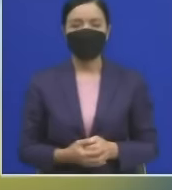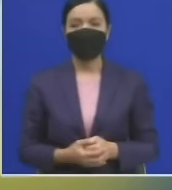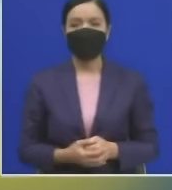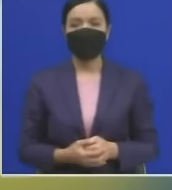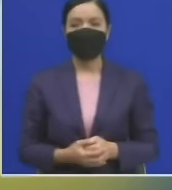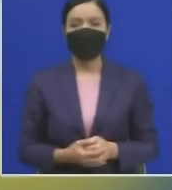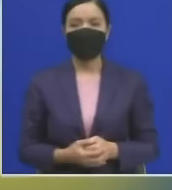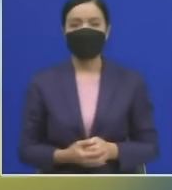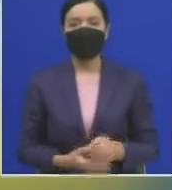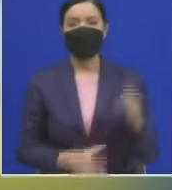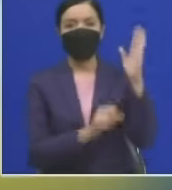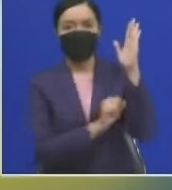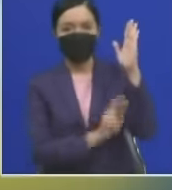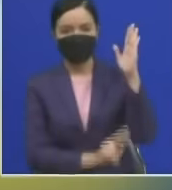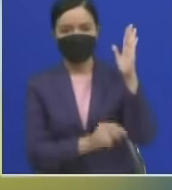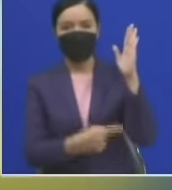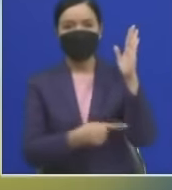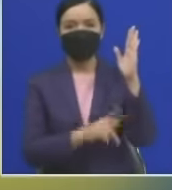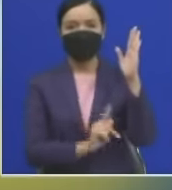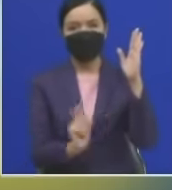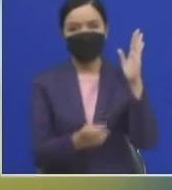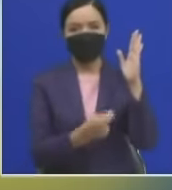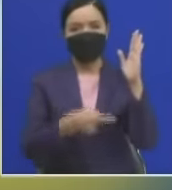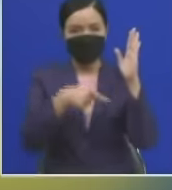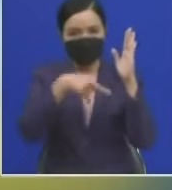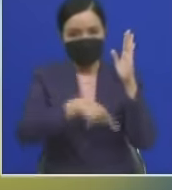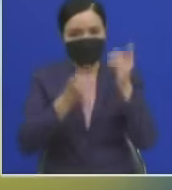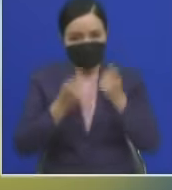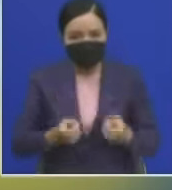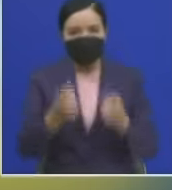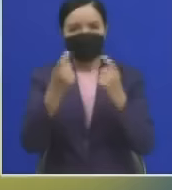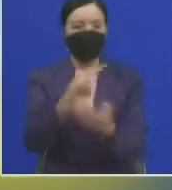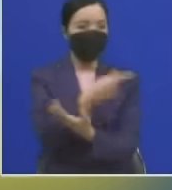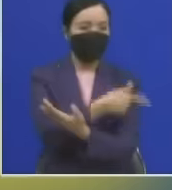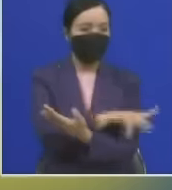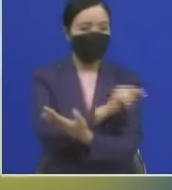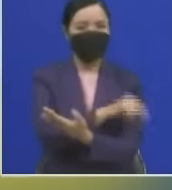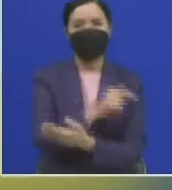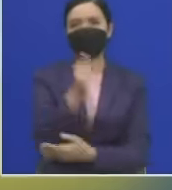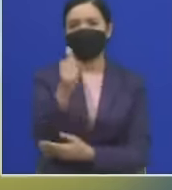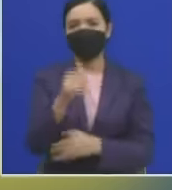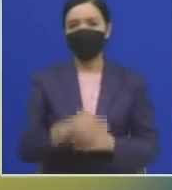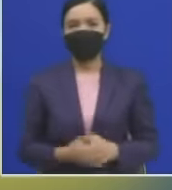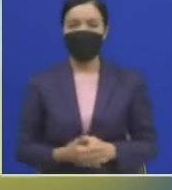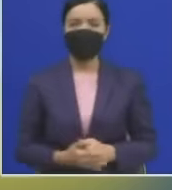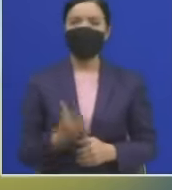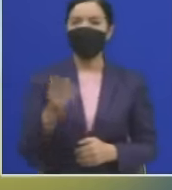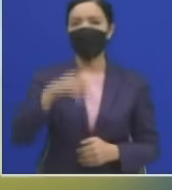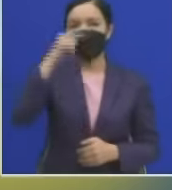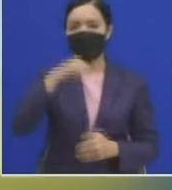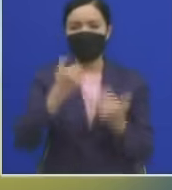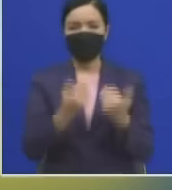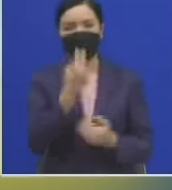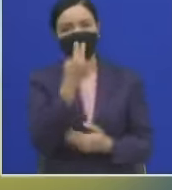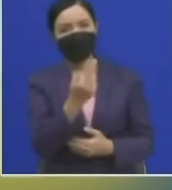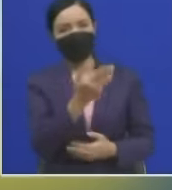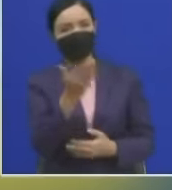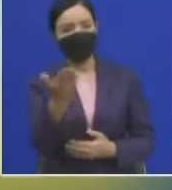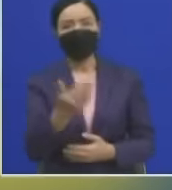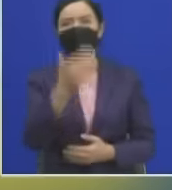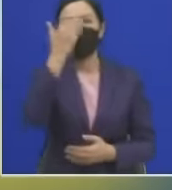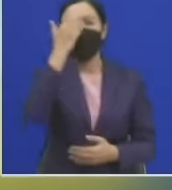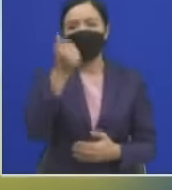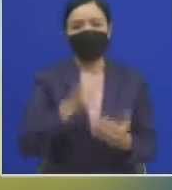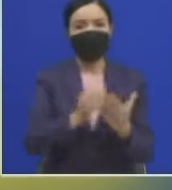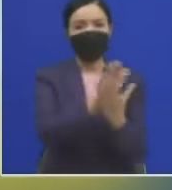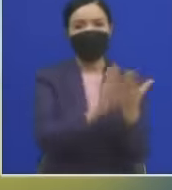าสุราษฎร์ก็ได้กระบี่ก็ได้พังงาก็ได้นอกจากภูเก็ตนะในเพจ Amazing Thailand เนี่ยวันนี้เผยให้เห็นว่าทำไ